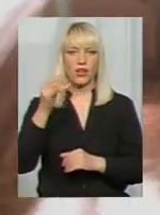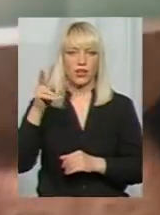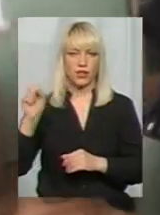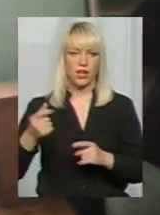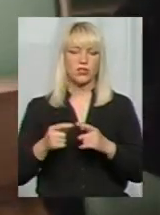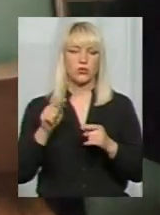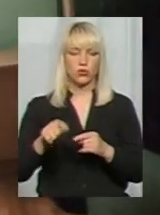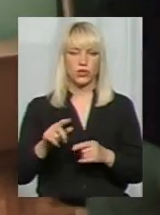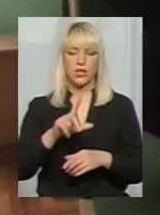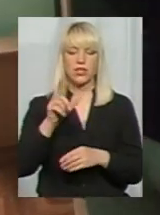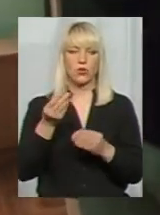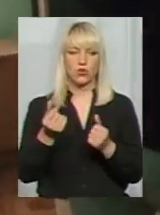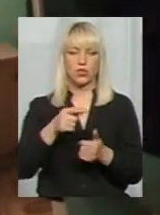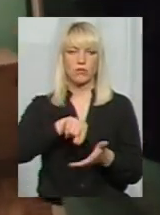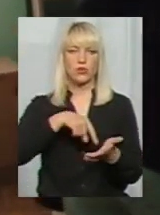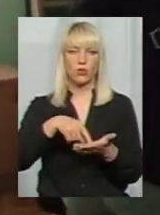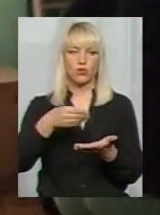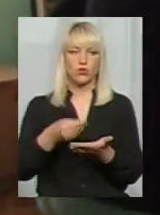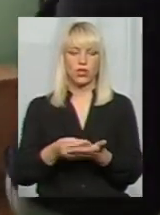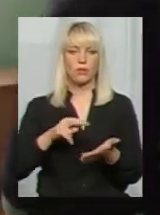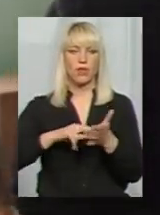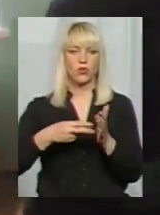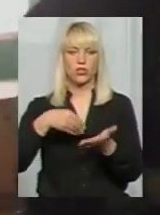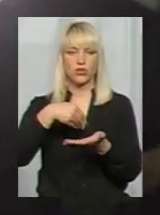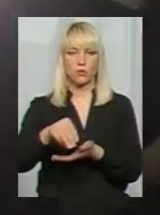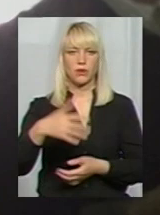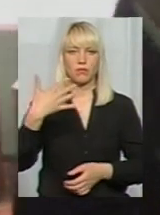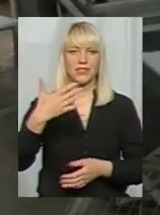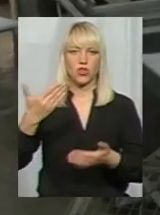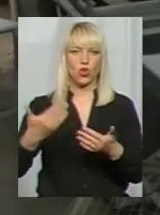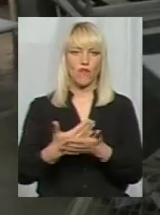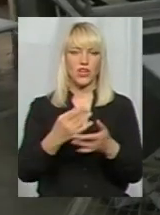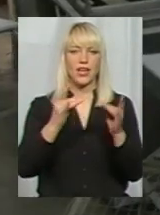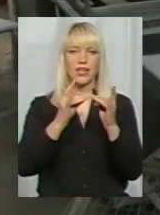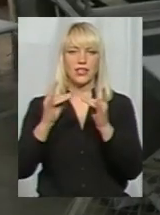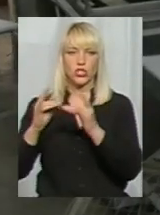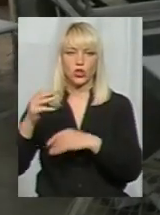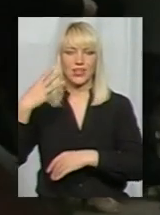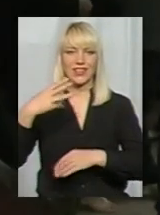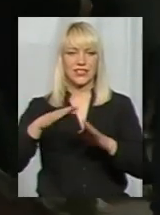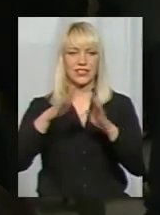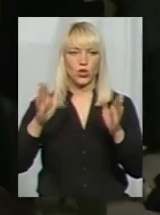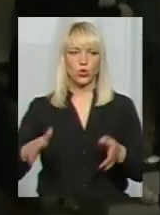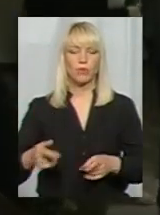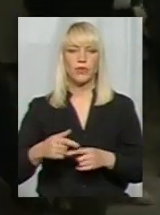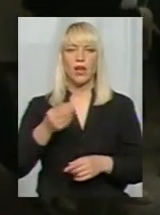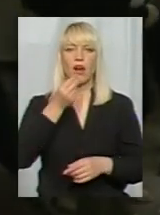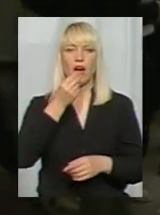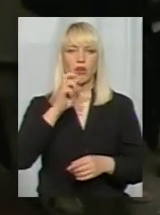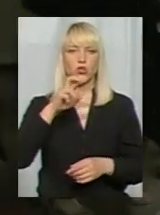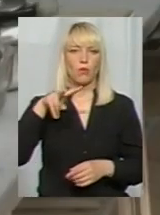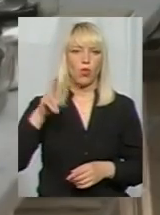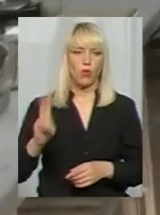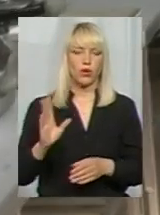за кошти міського бюджету Хмельницького планують закупити 50 нових ліжок та 30 тумб. У Харчоблоці триває ремонт майного цеху. Тут замінили